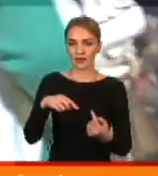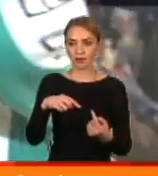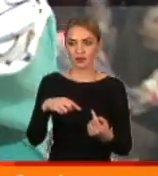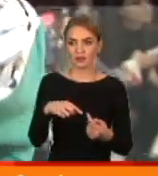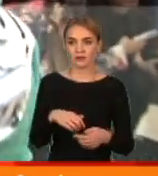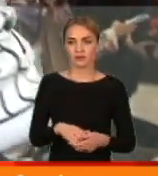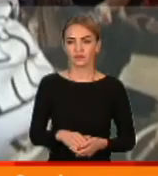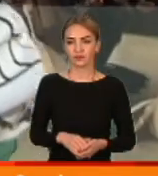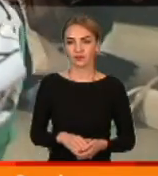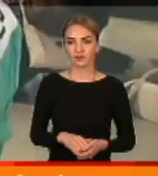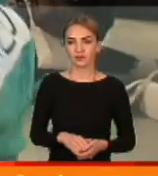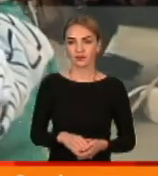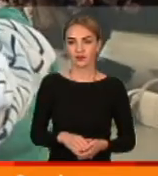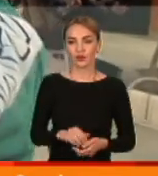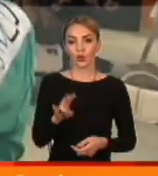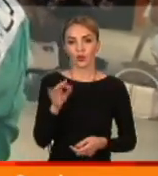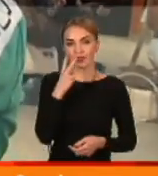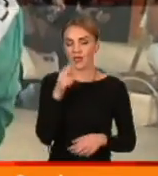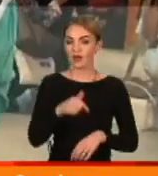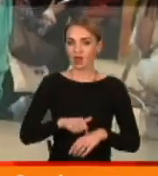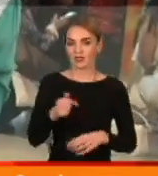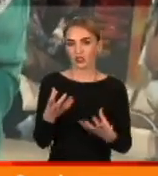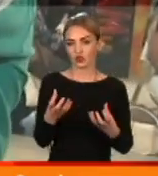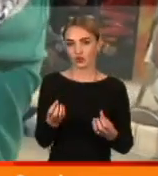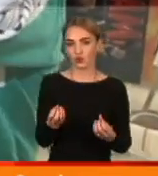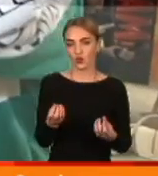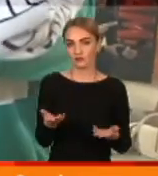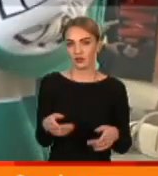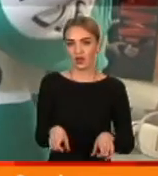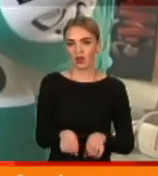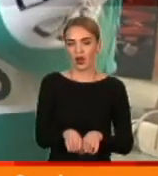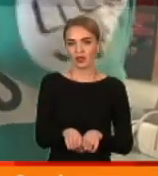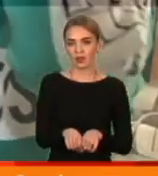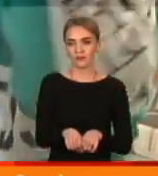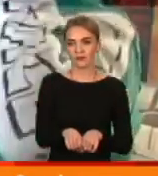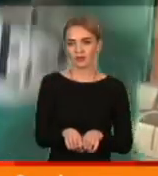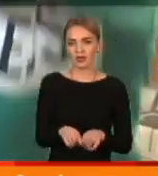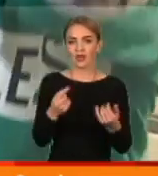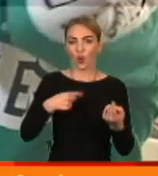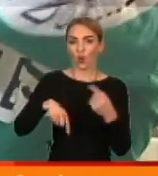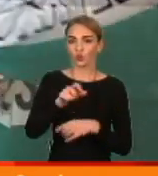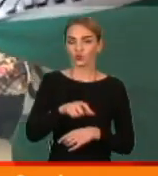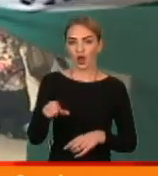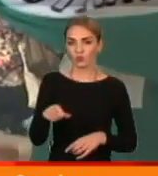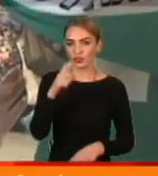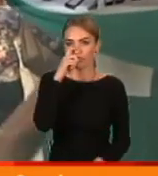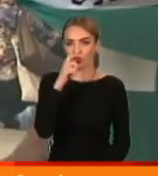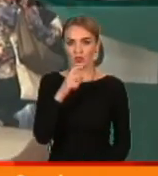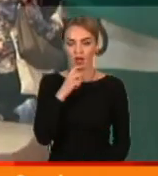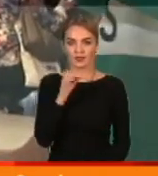Вот. Ну, видите, реакція у нього ще така, ну, для окружаючих не особо понятна,